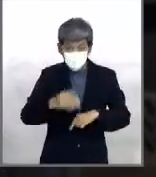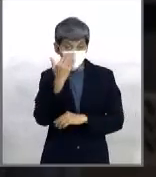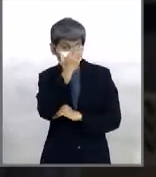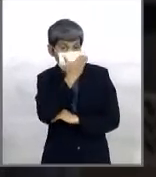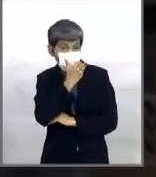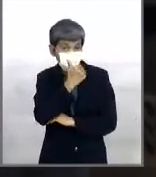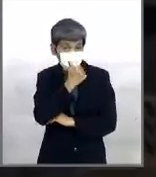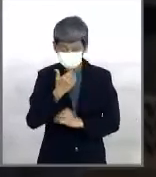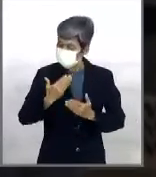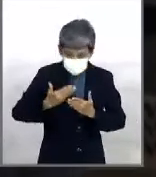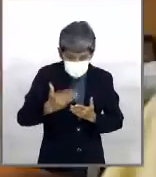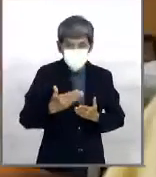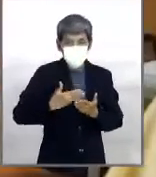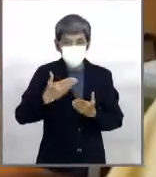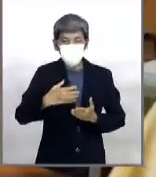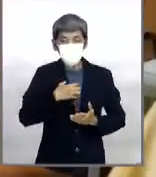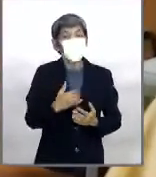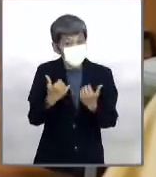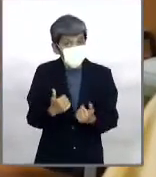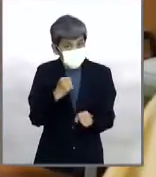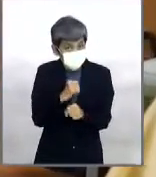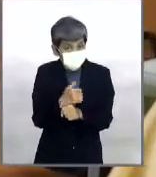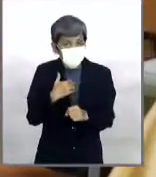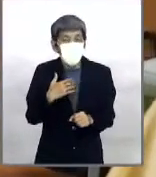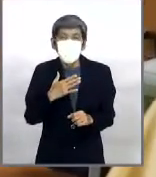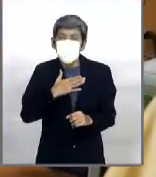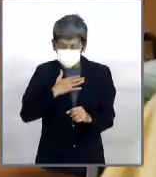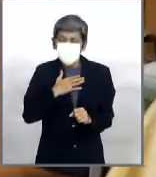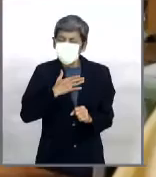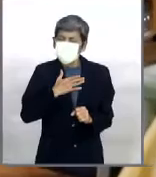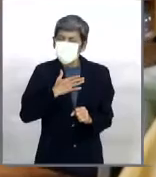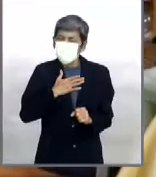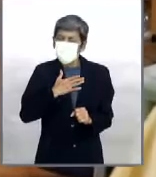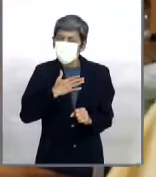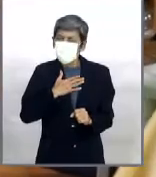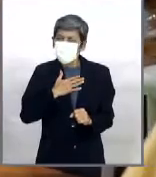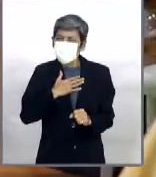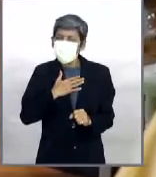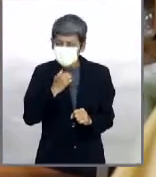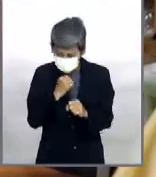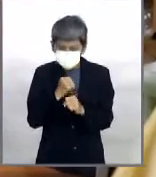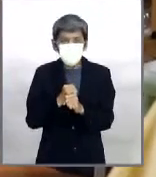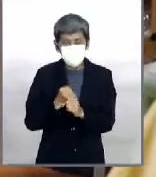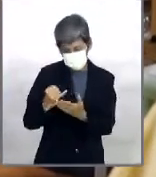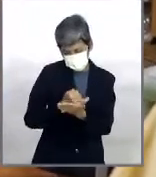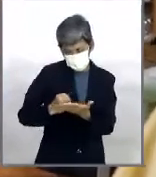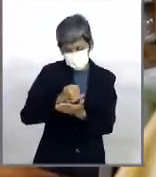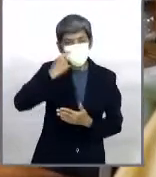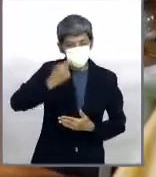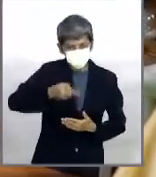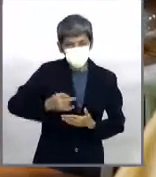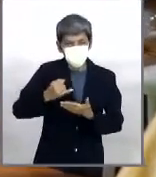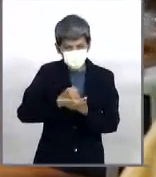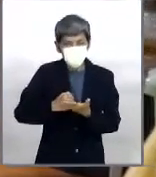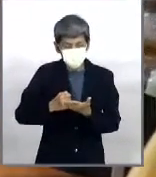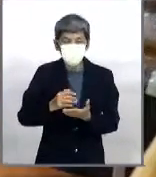ที่ไปเนี่ยมีคนขอเหมาซื้อไปเลยครับผ มแล้วทุกวันนี้ยังทำอยู่ไหมคะ ทุกวันนี้ยังเขียนบันทึกรูปภาพอยู่ครับผมเ